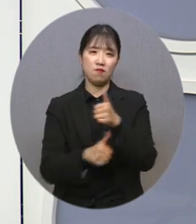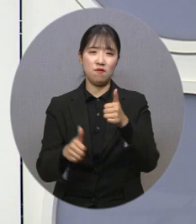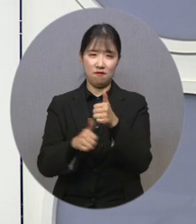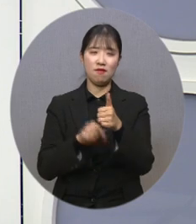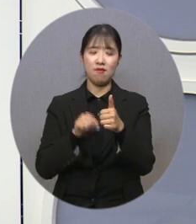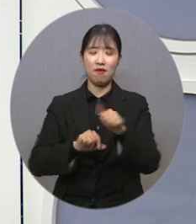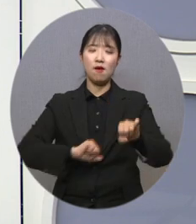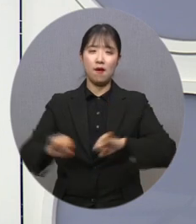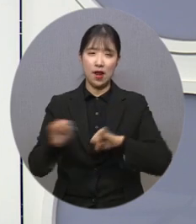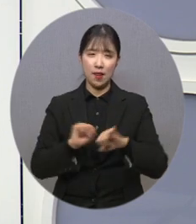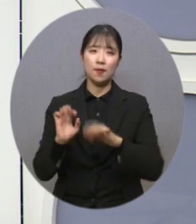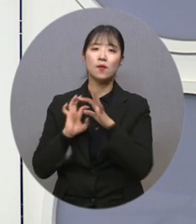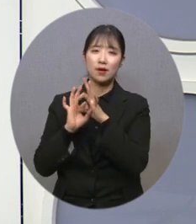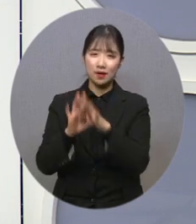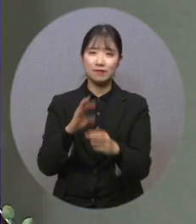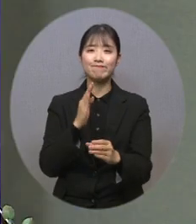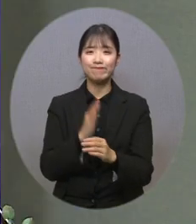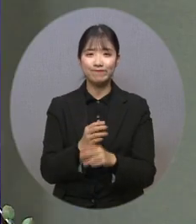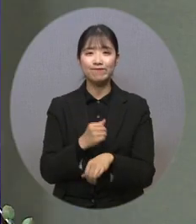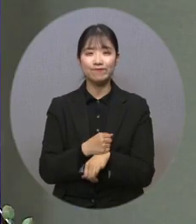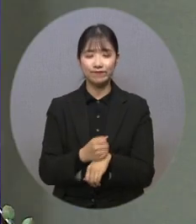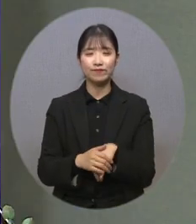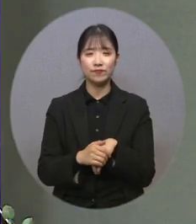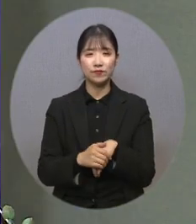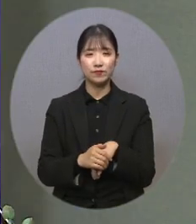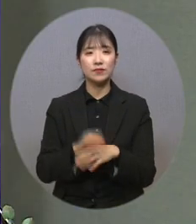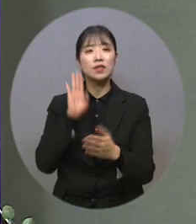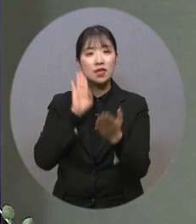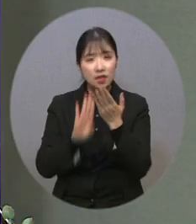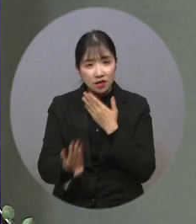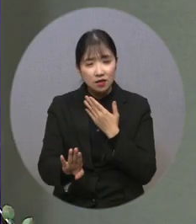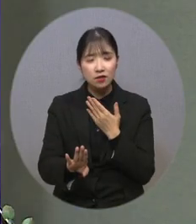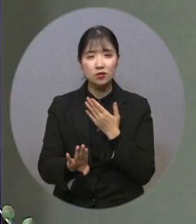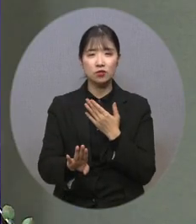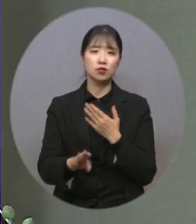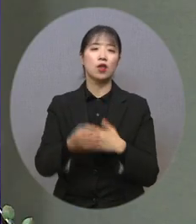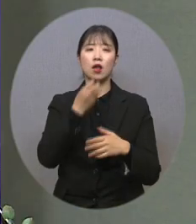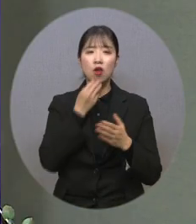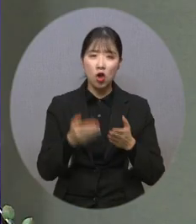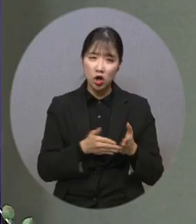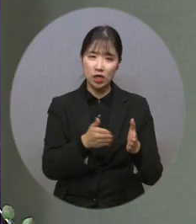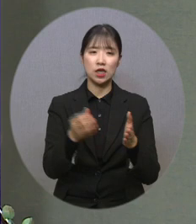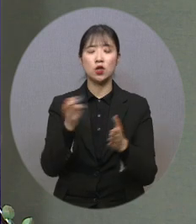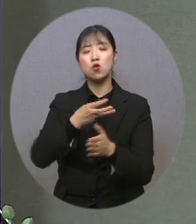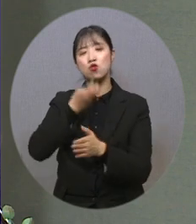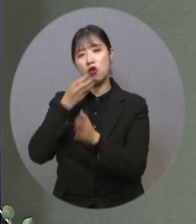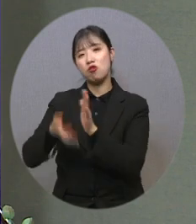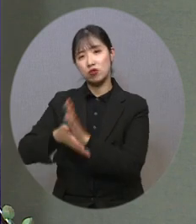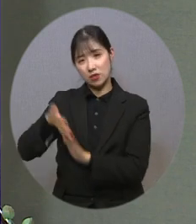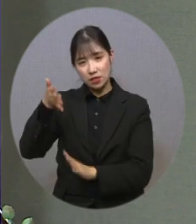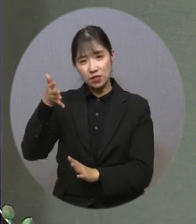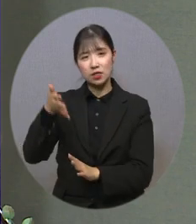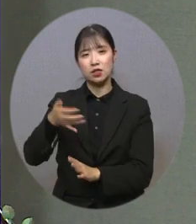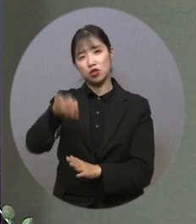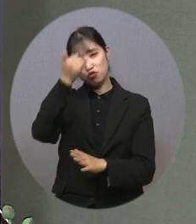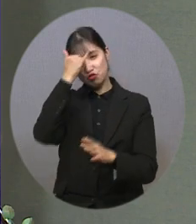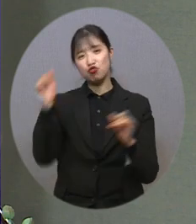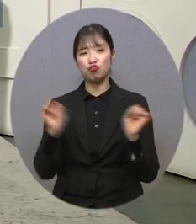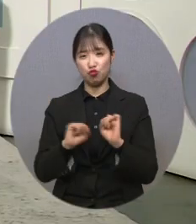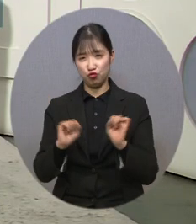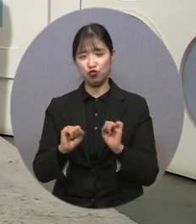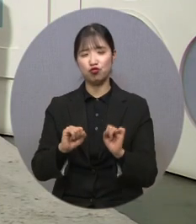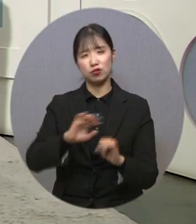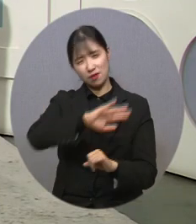위원회 활동을 계속했고요. 그 이후에도 이제 뭐 경기도라든지 서울시라든지